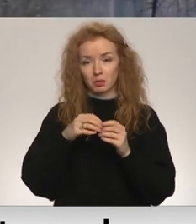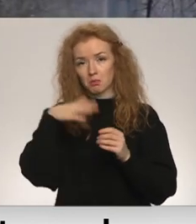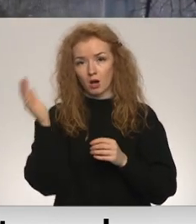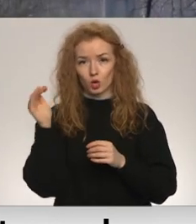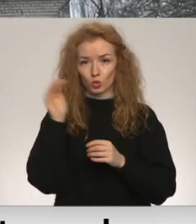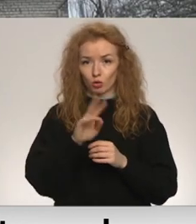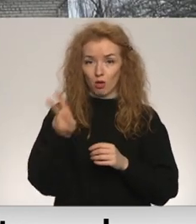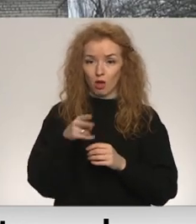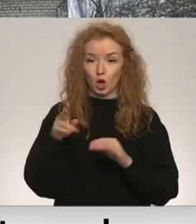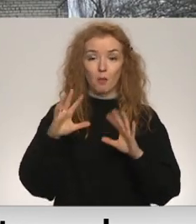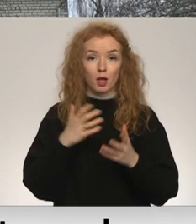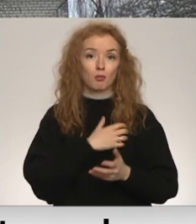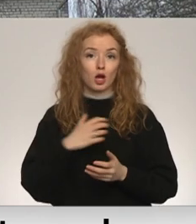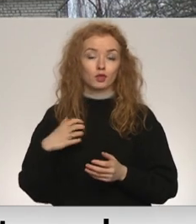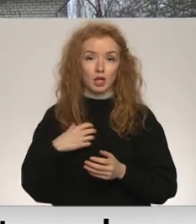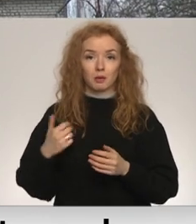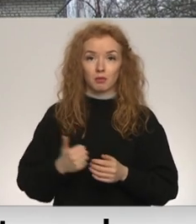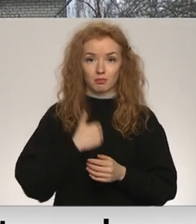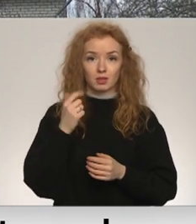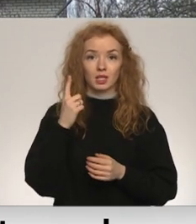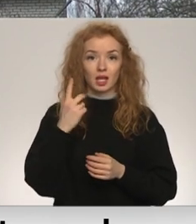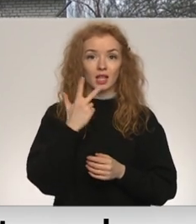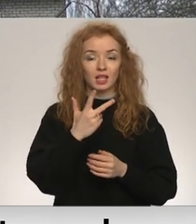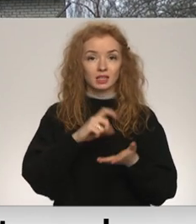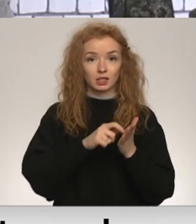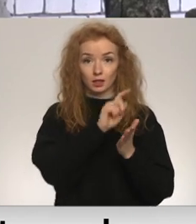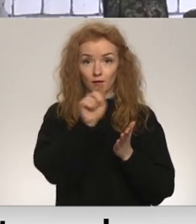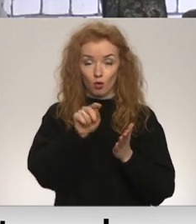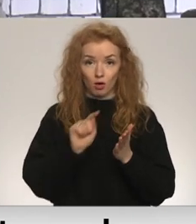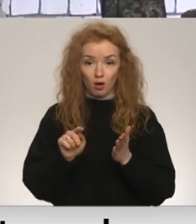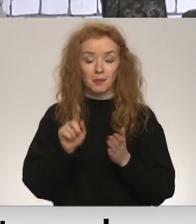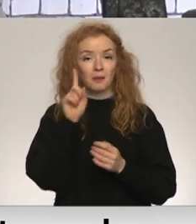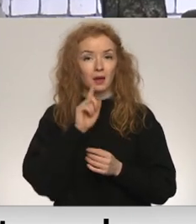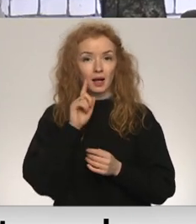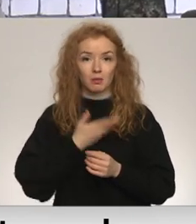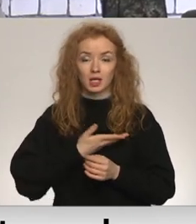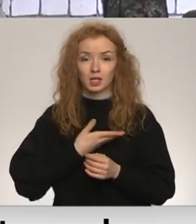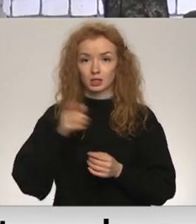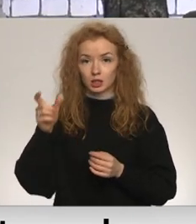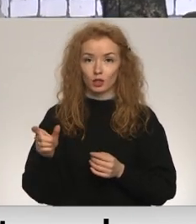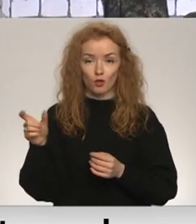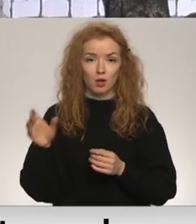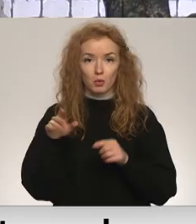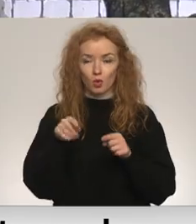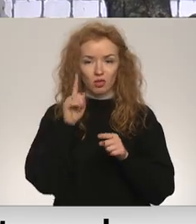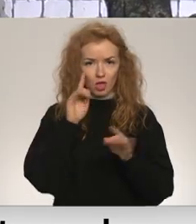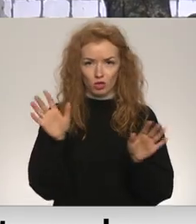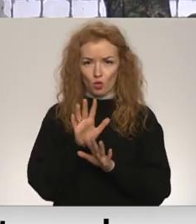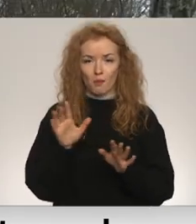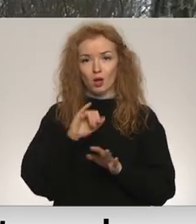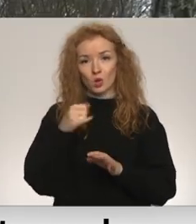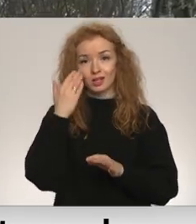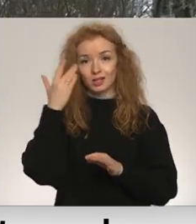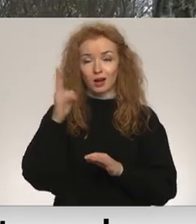eiro apmērā, bet pašvaldībai pieder tikai 3 dzīvokļi no 8. Pagaidām iedzīvotāji par to gan vēl nedomājot, jo cerot,